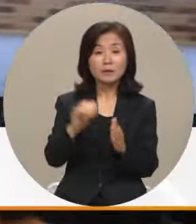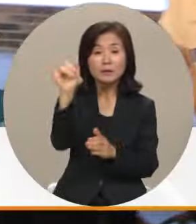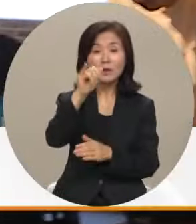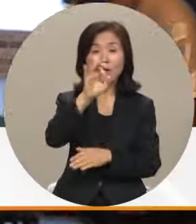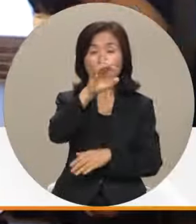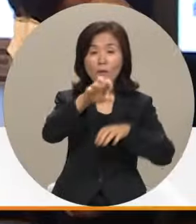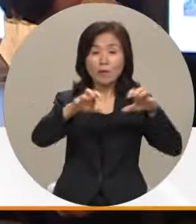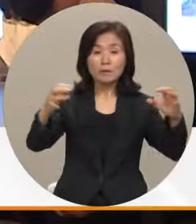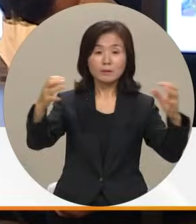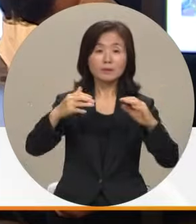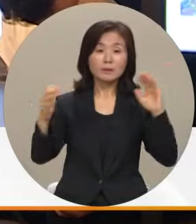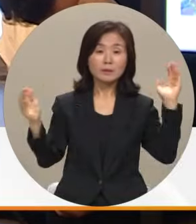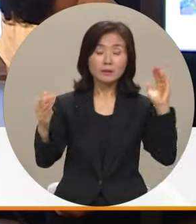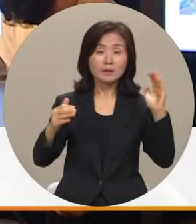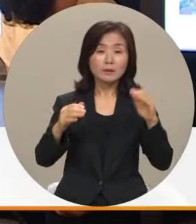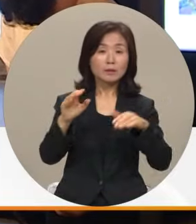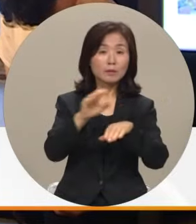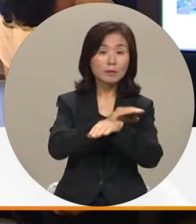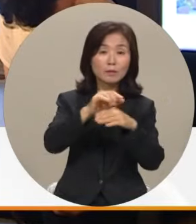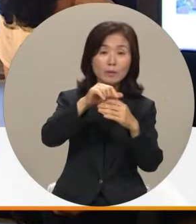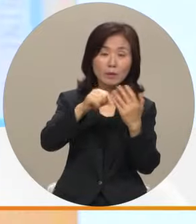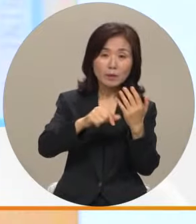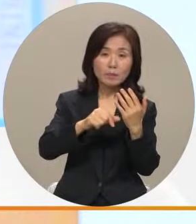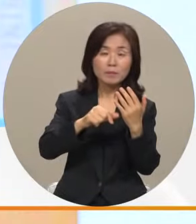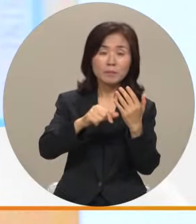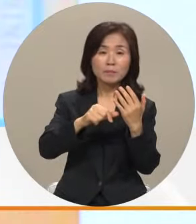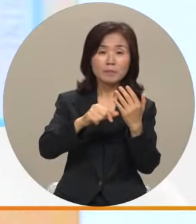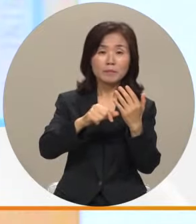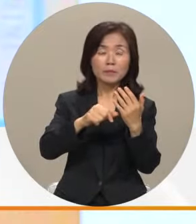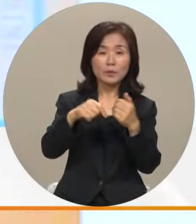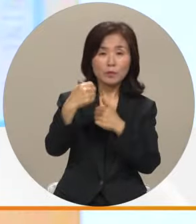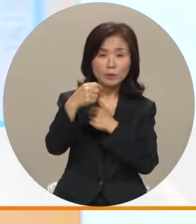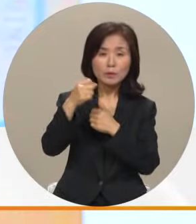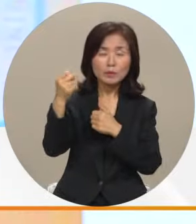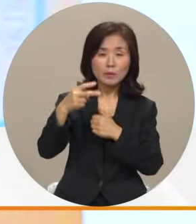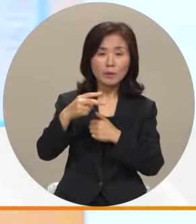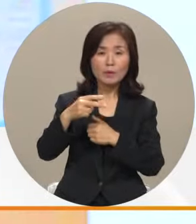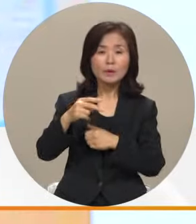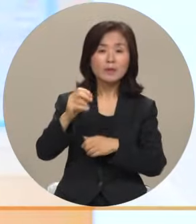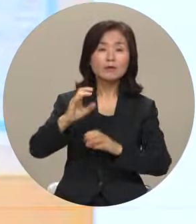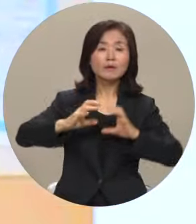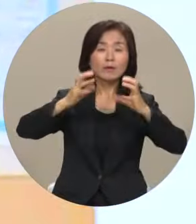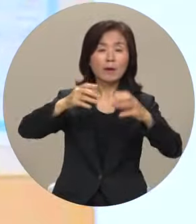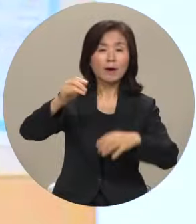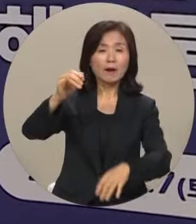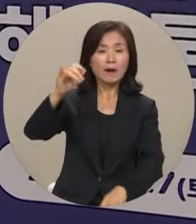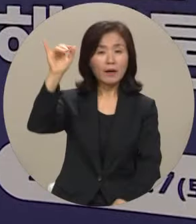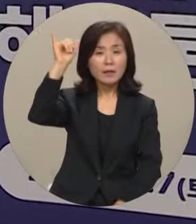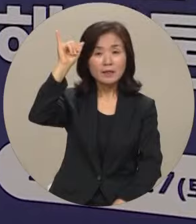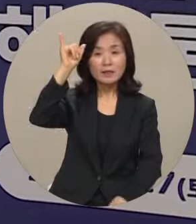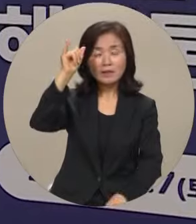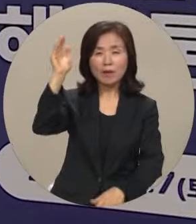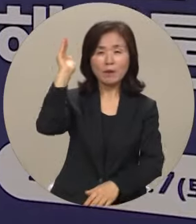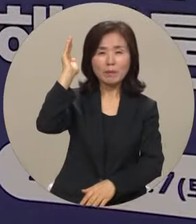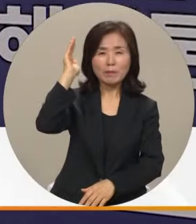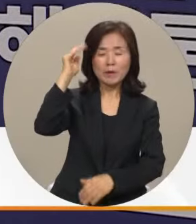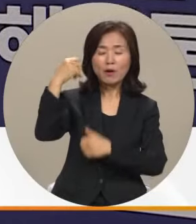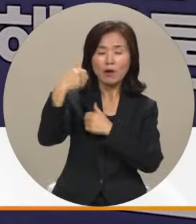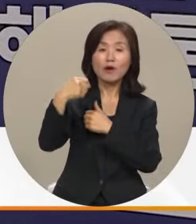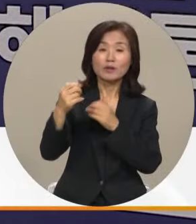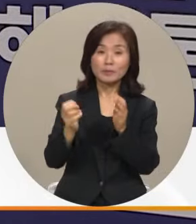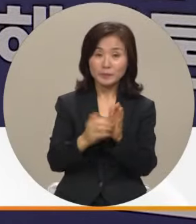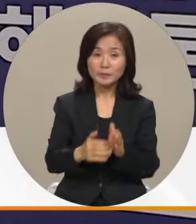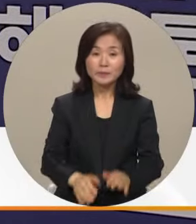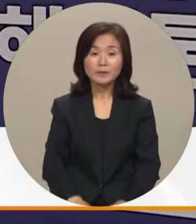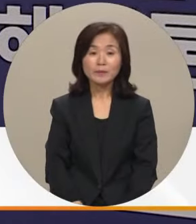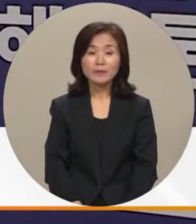학생들은 코딩 교육에 이어 글로벌 IT 기업 연사의 멘토링 수업도 받았습니다. 서울이나 수도권의 경우는